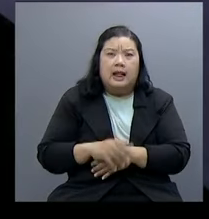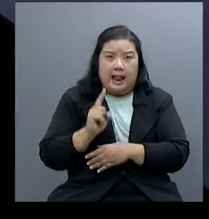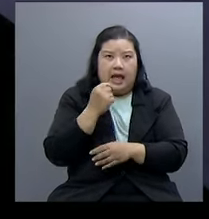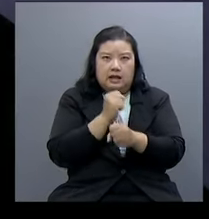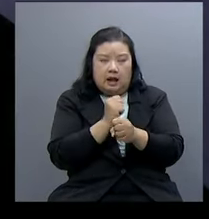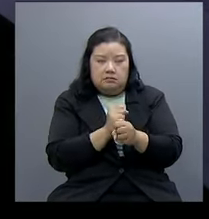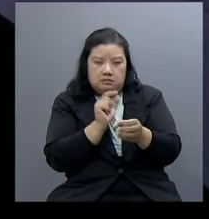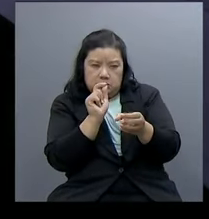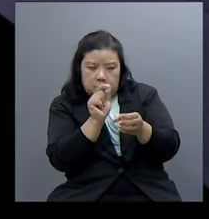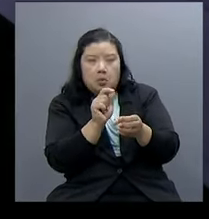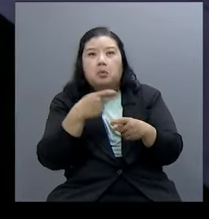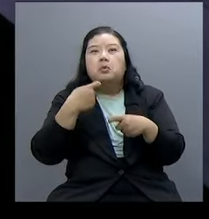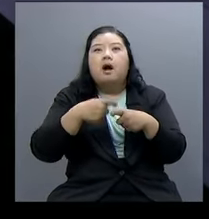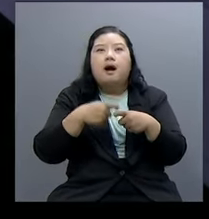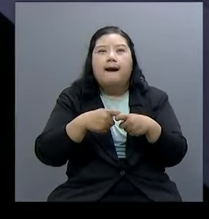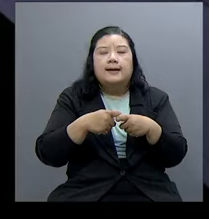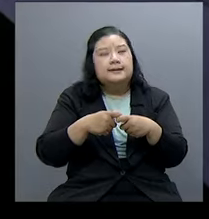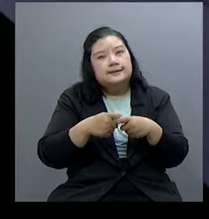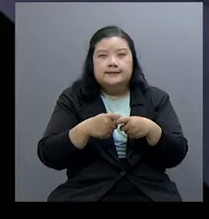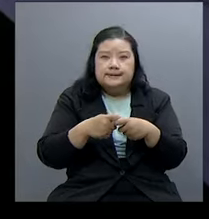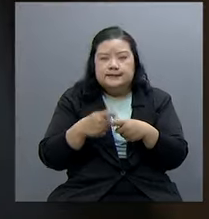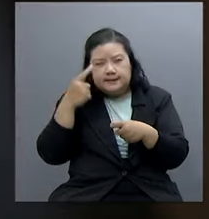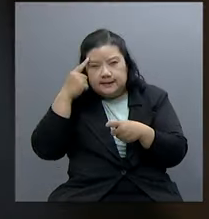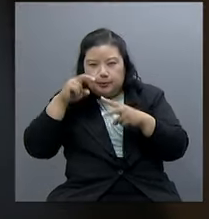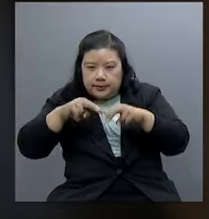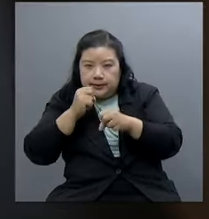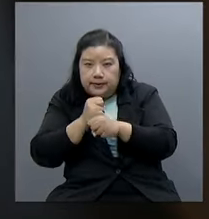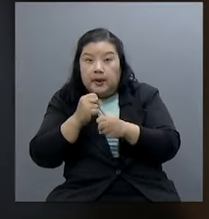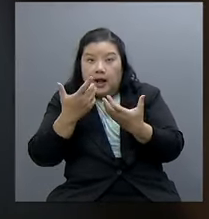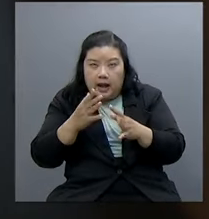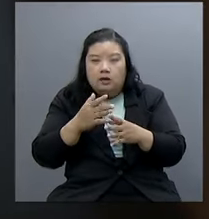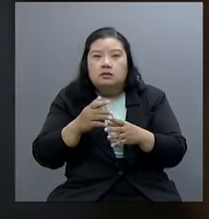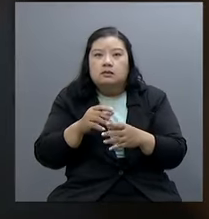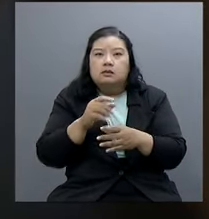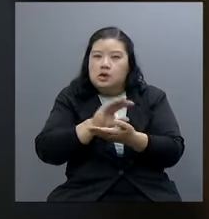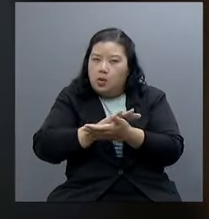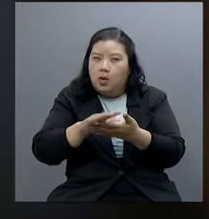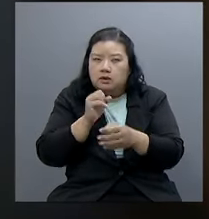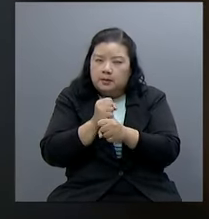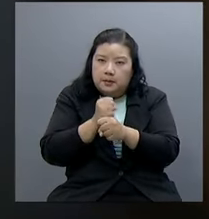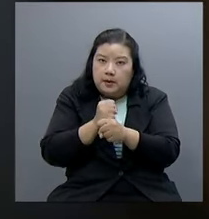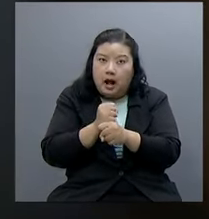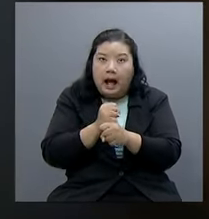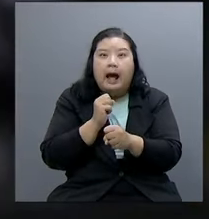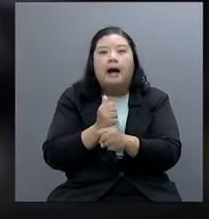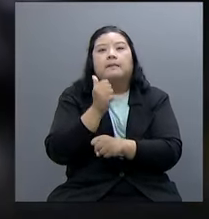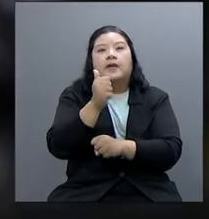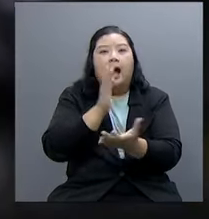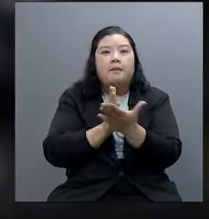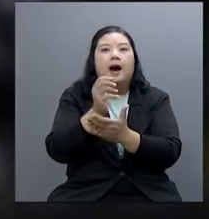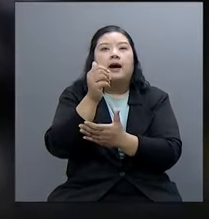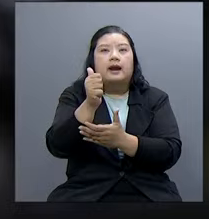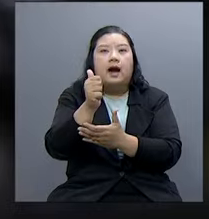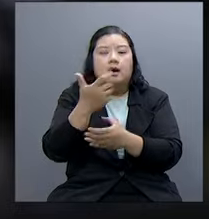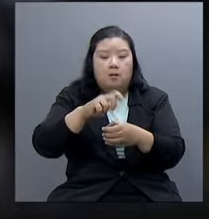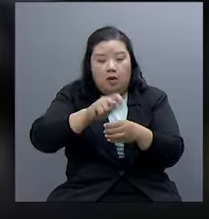แล้วกตศึษาข้มูลของงานนอยู่สักพัก็สามารถสรางแล้วกรงสัญงานออกบไดสำเร็จกมคามชื่นชม คำชมจากผทได้พบเห็นผล